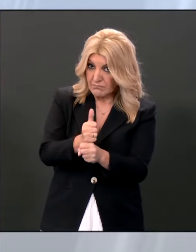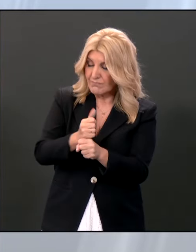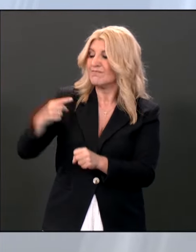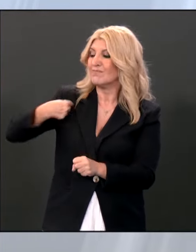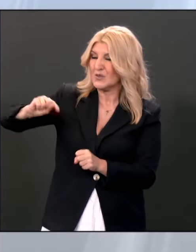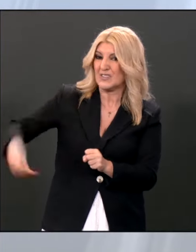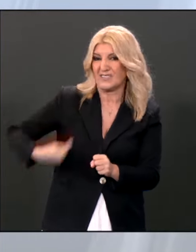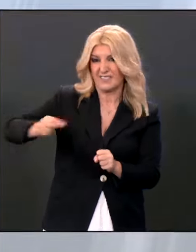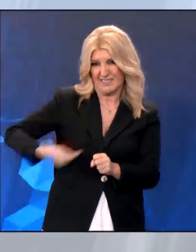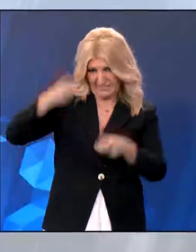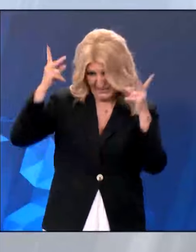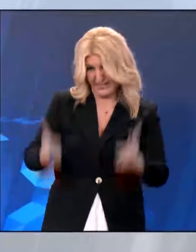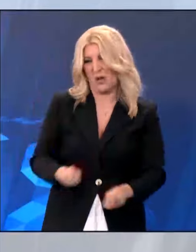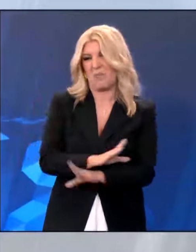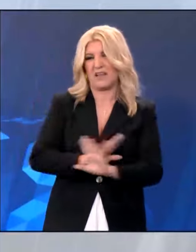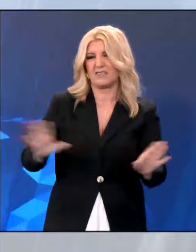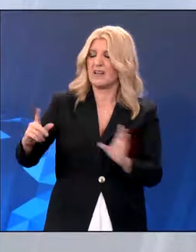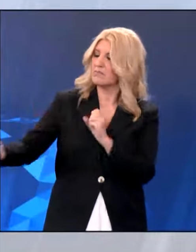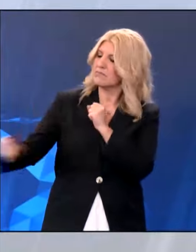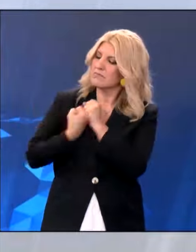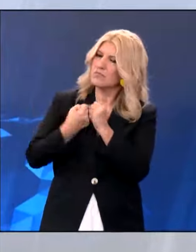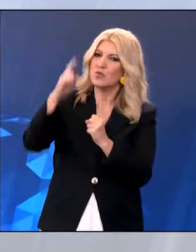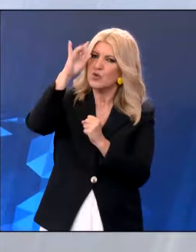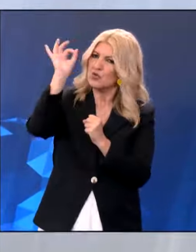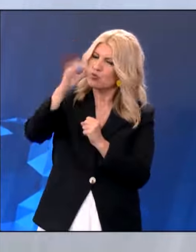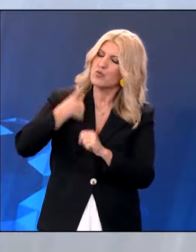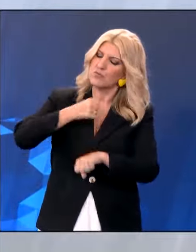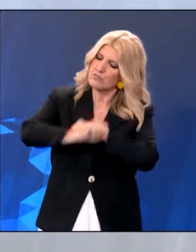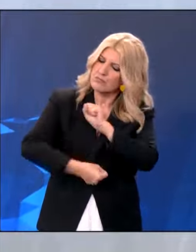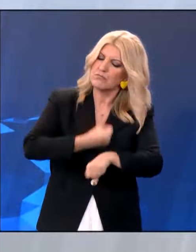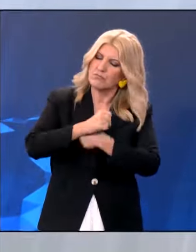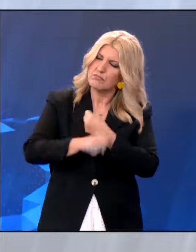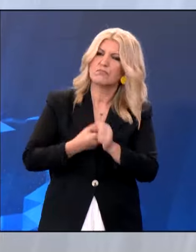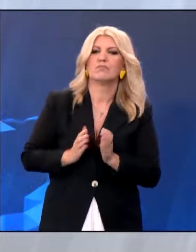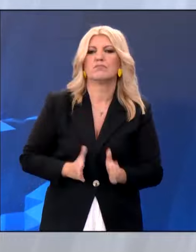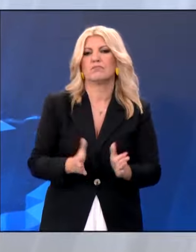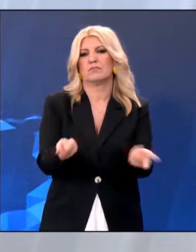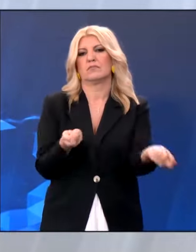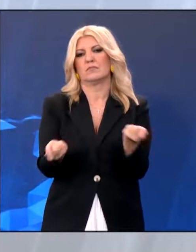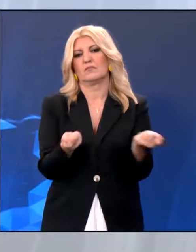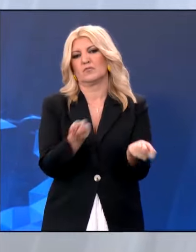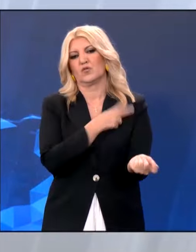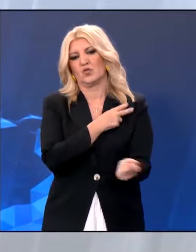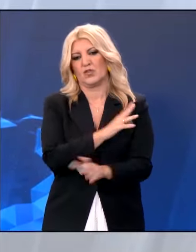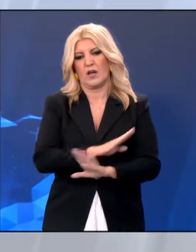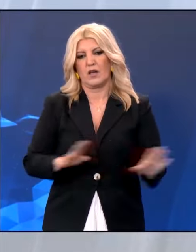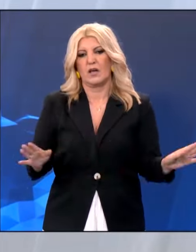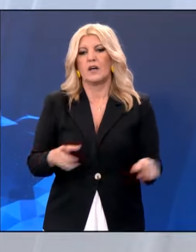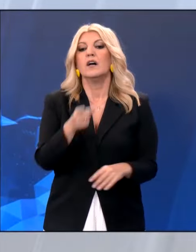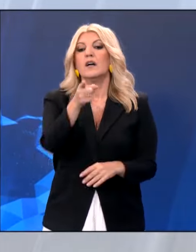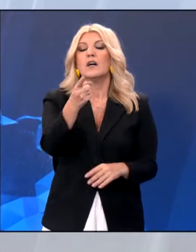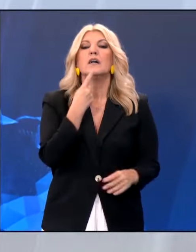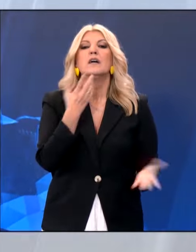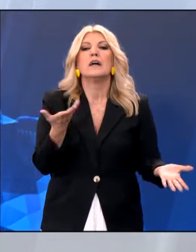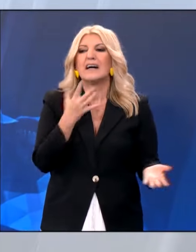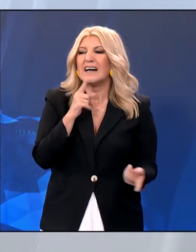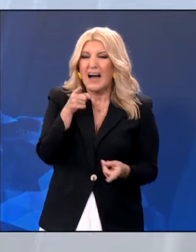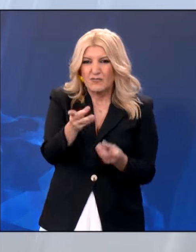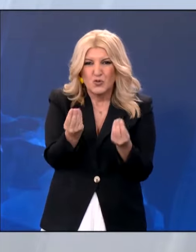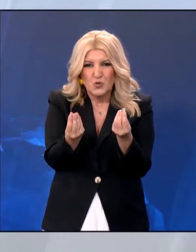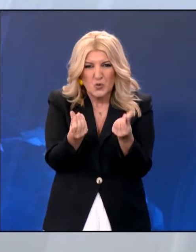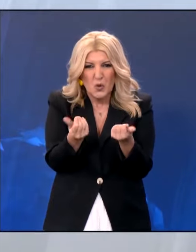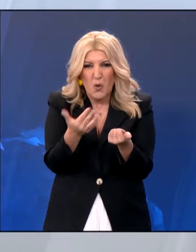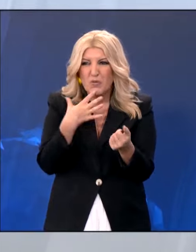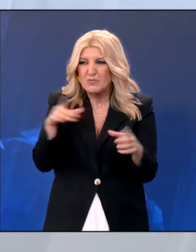την προσπάθειά μου. Την ευθύνη για να κρατηθεί ενωμένος ο ΣΥΡΙΖΑ την έχει η ηγεσία, απαντά η φρουρά του Αλέξη Τσίπρα. Αυτό το πράγμα είναι διαλυτικό για το